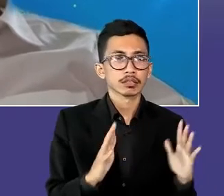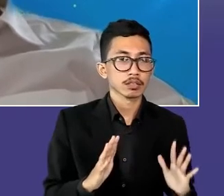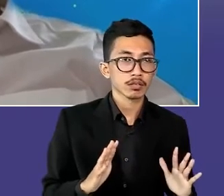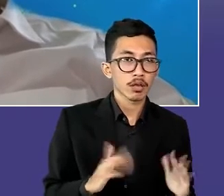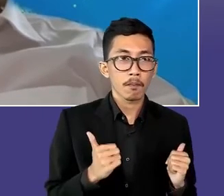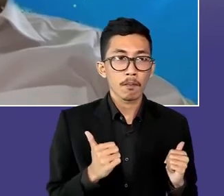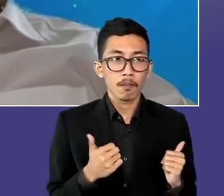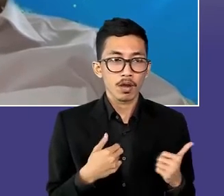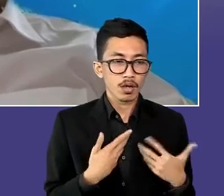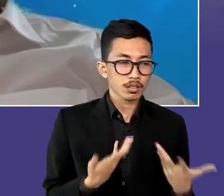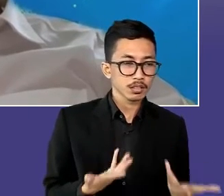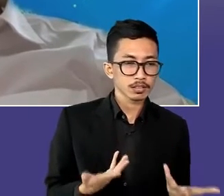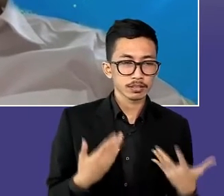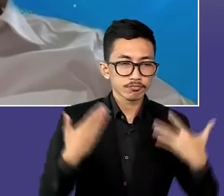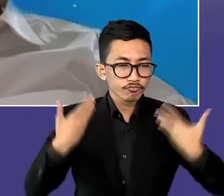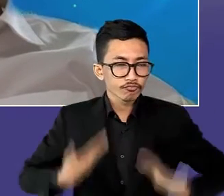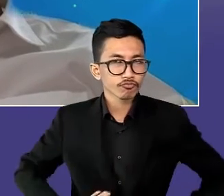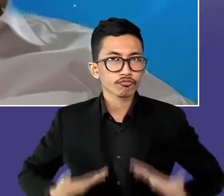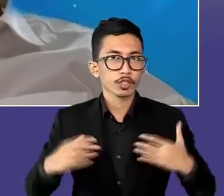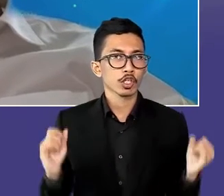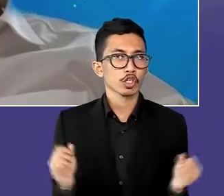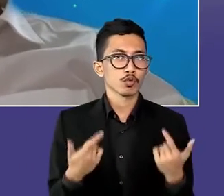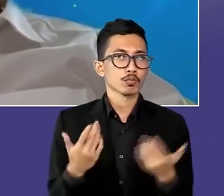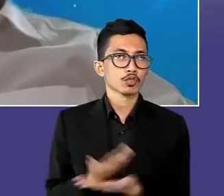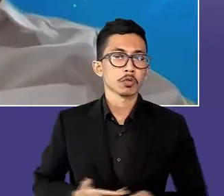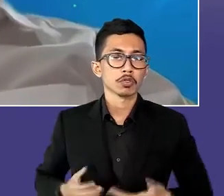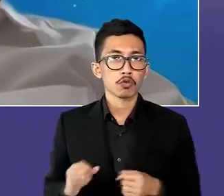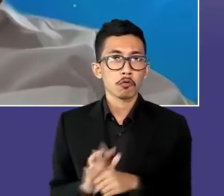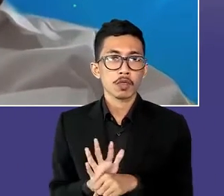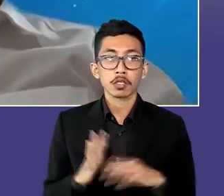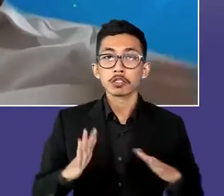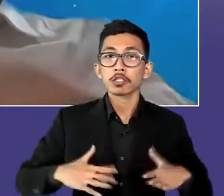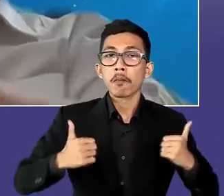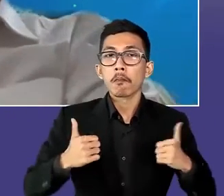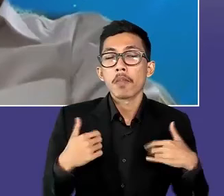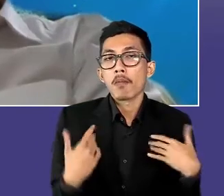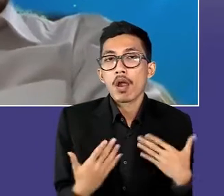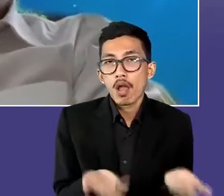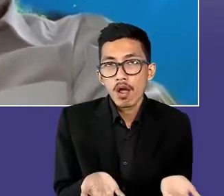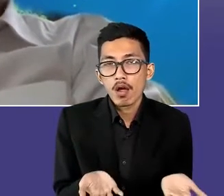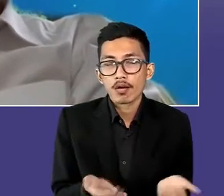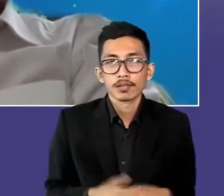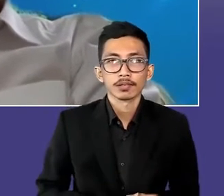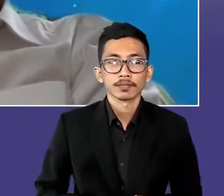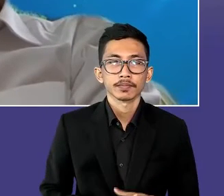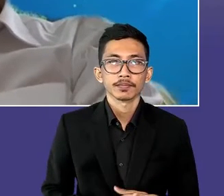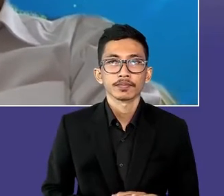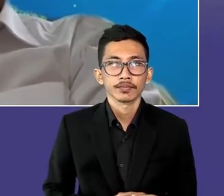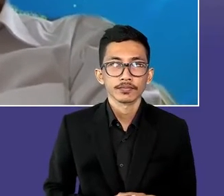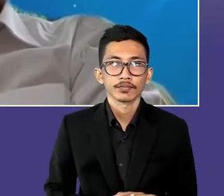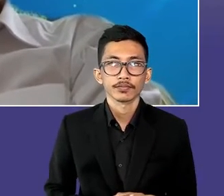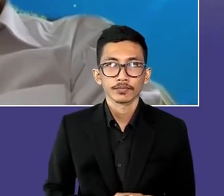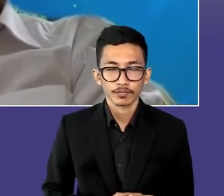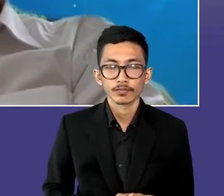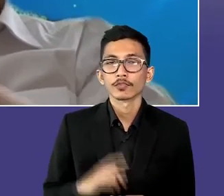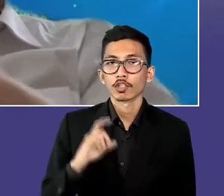bisa dikatakan telah hidup berdampingan dengan COVID-19? Ya, virus itu kalau masuk ke